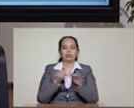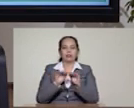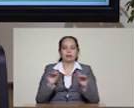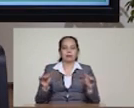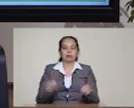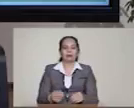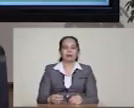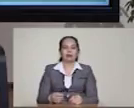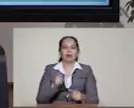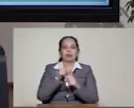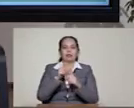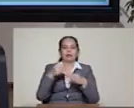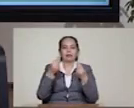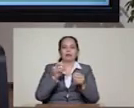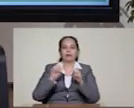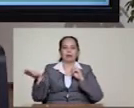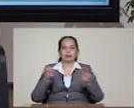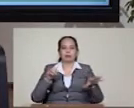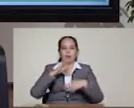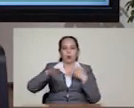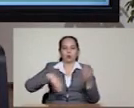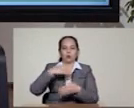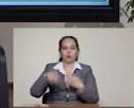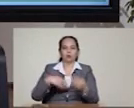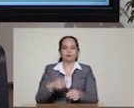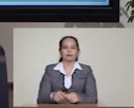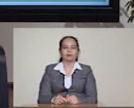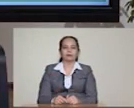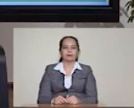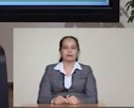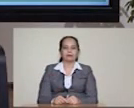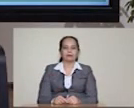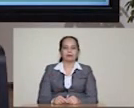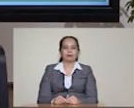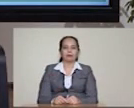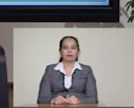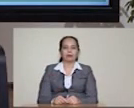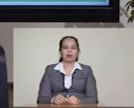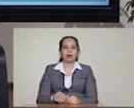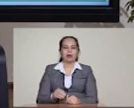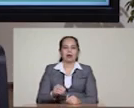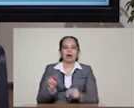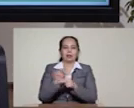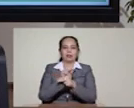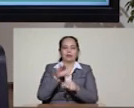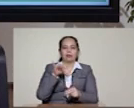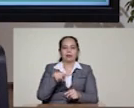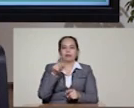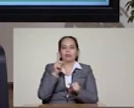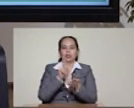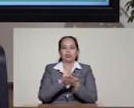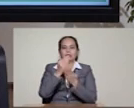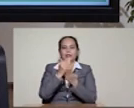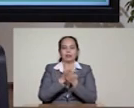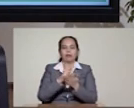ребята, слова, данные в разброску. Откорректировав их, вы должны составить с